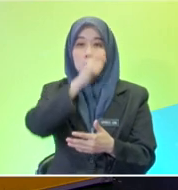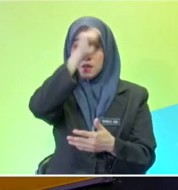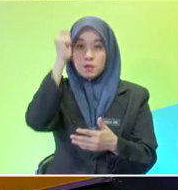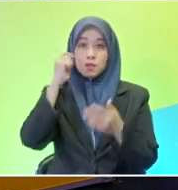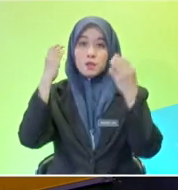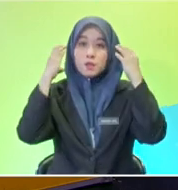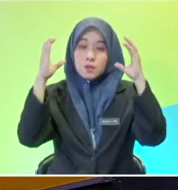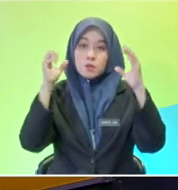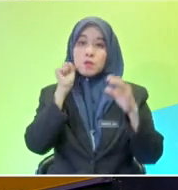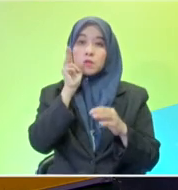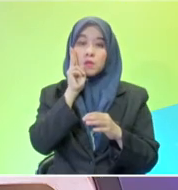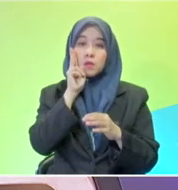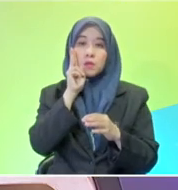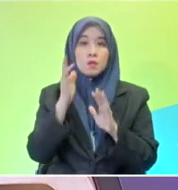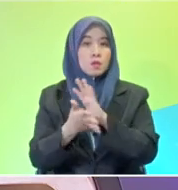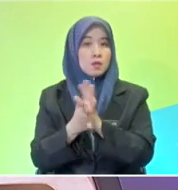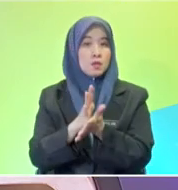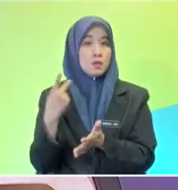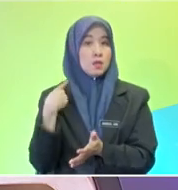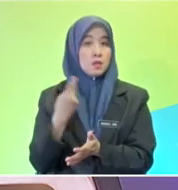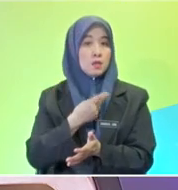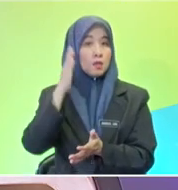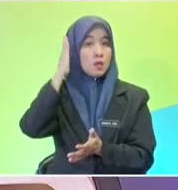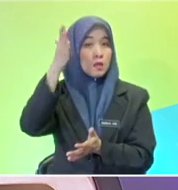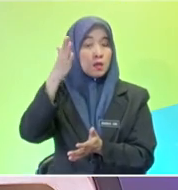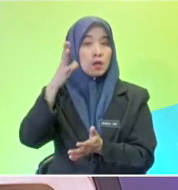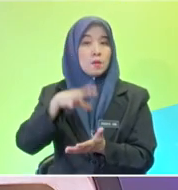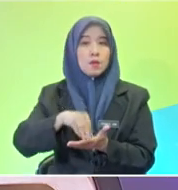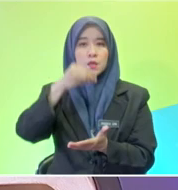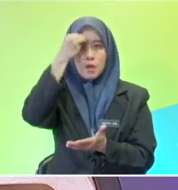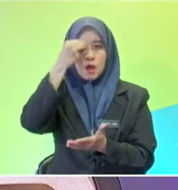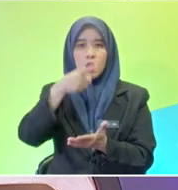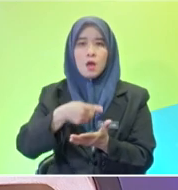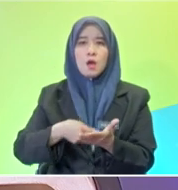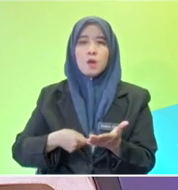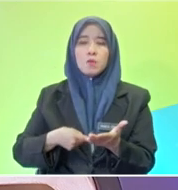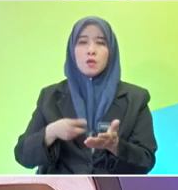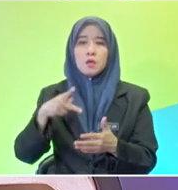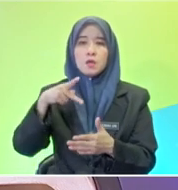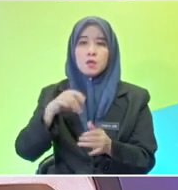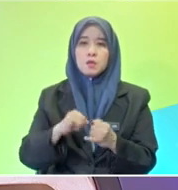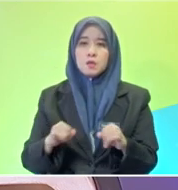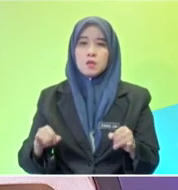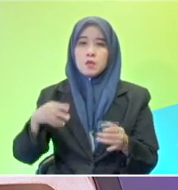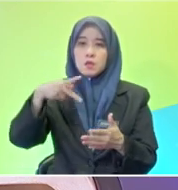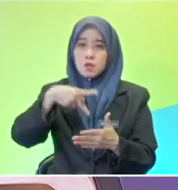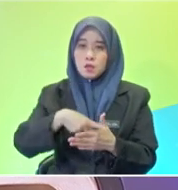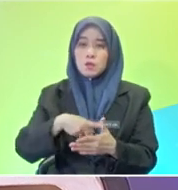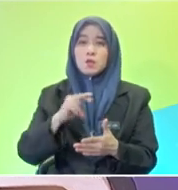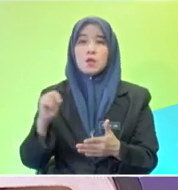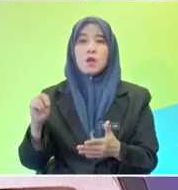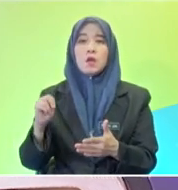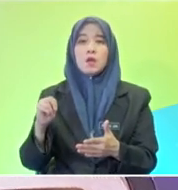yang penting? Baik. Jadi kita akan belajar apakah jenis kandungan yang terdapat